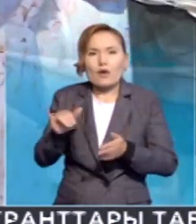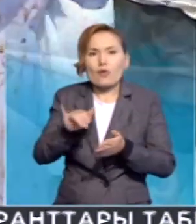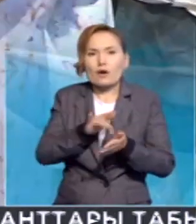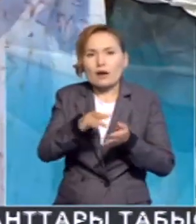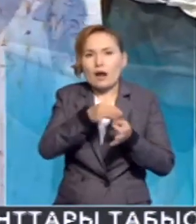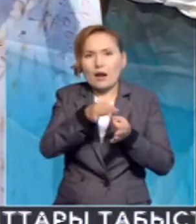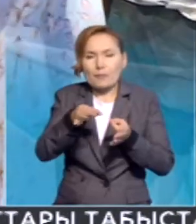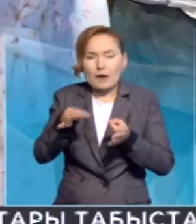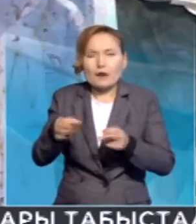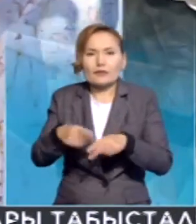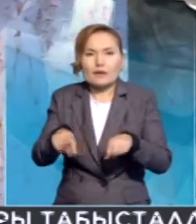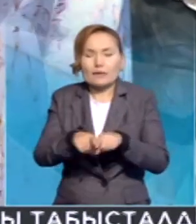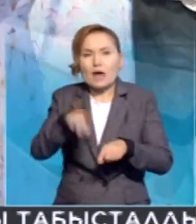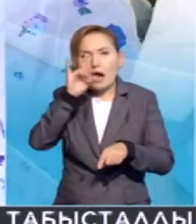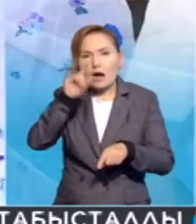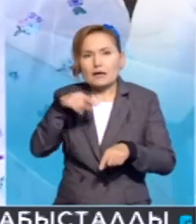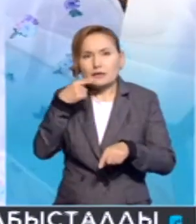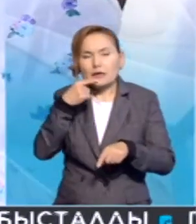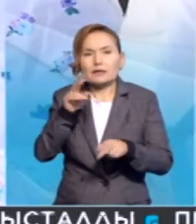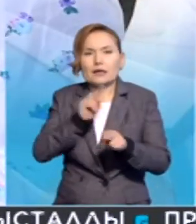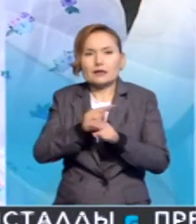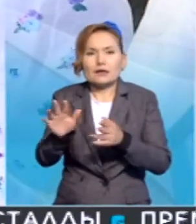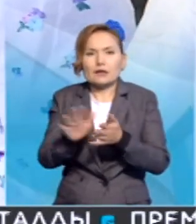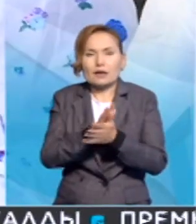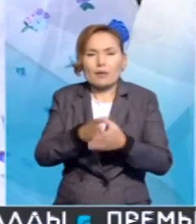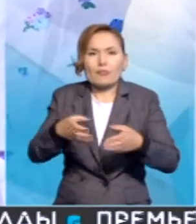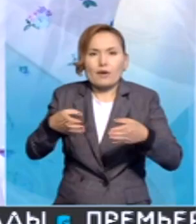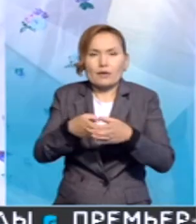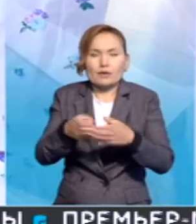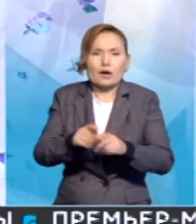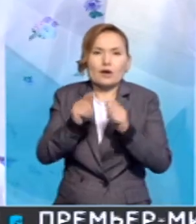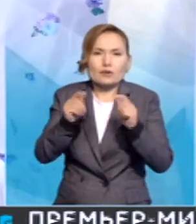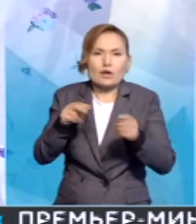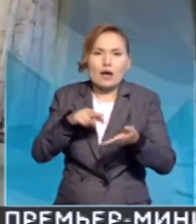сынды бірнеше қалада ана тілімізді тегін үйрететін клубтар ашу.